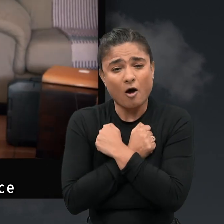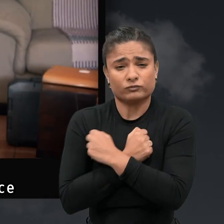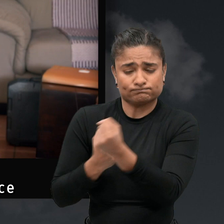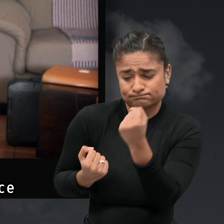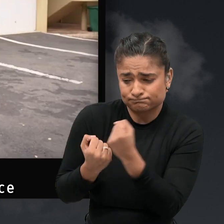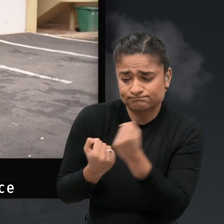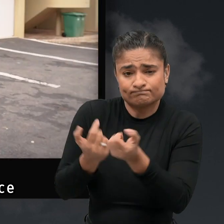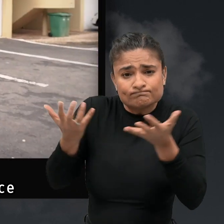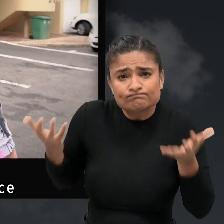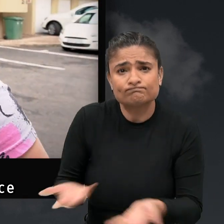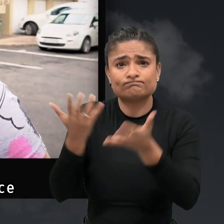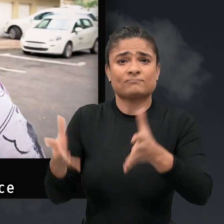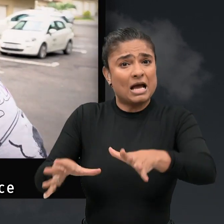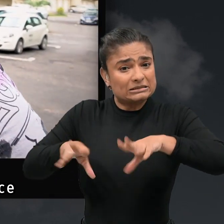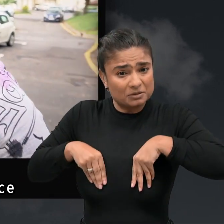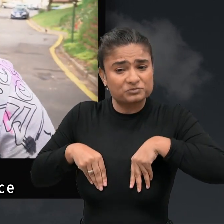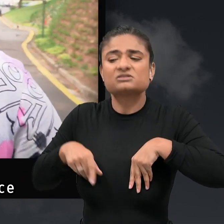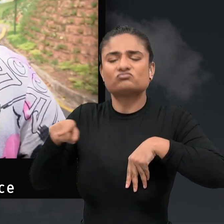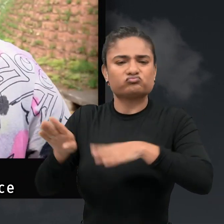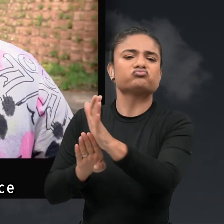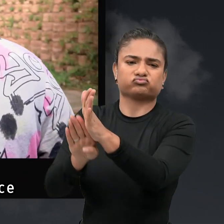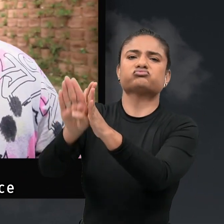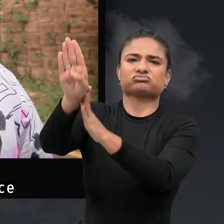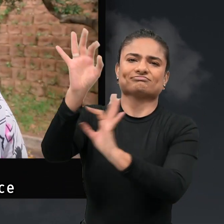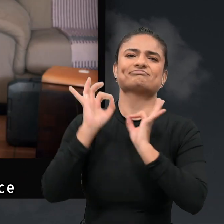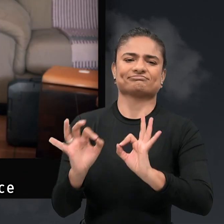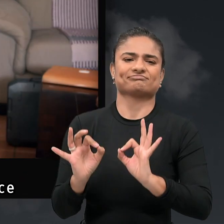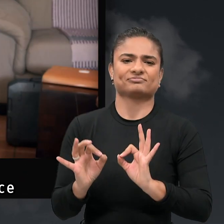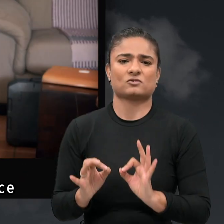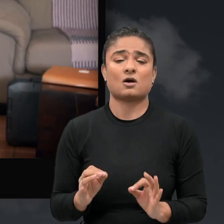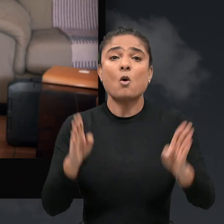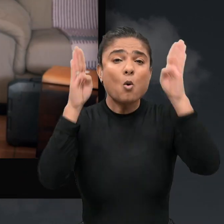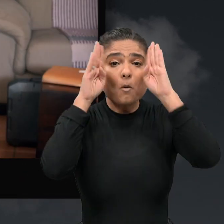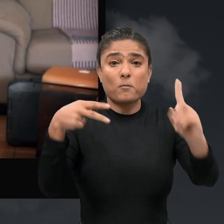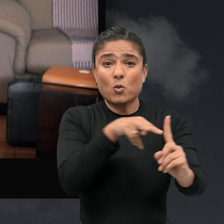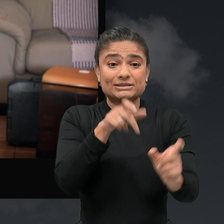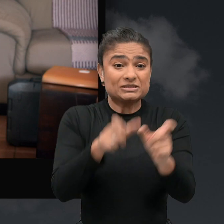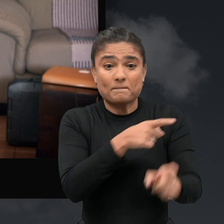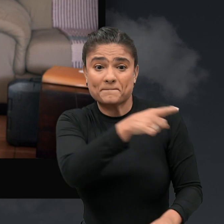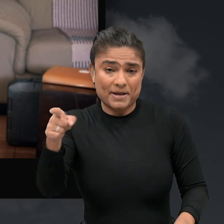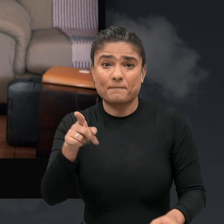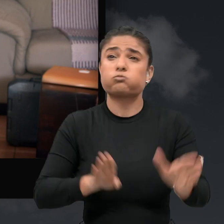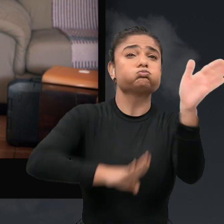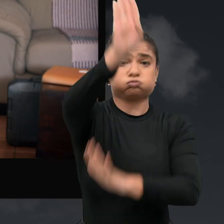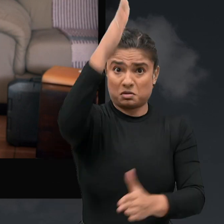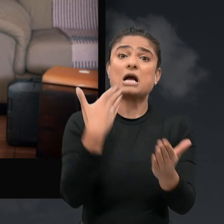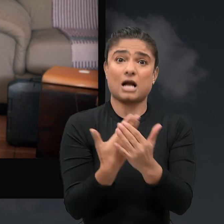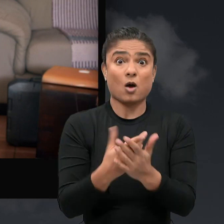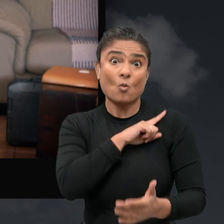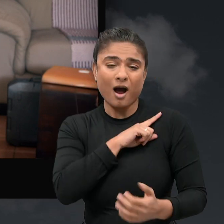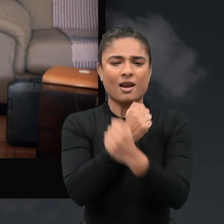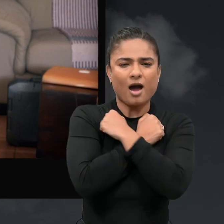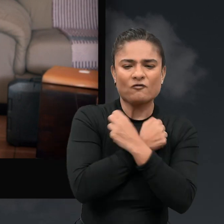baie liefde, motivation, baie aanvaarding autistiese mense kan help